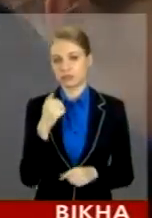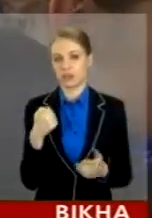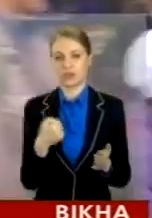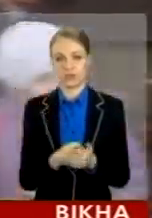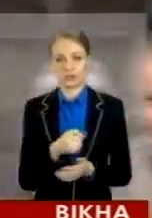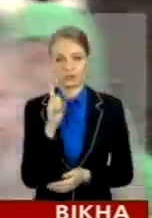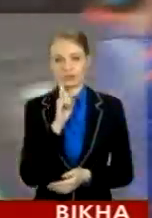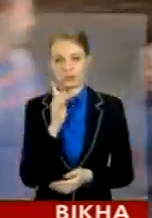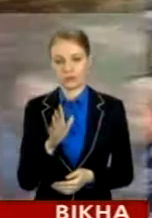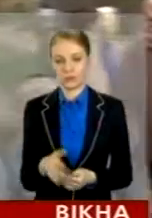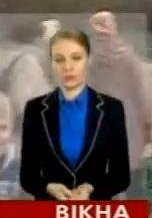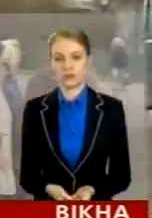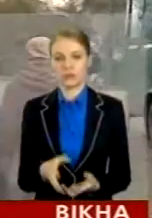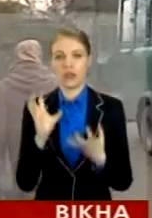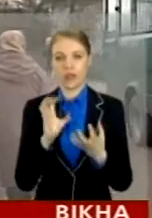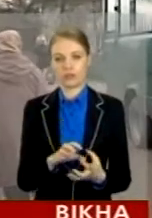незручностей